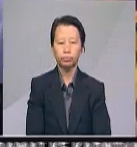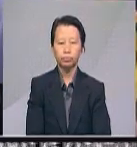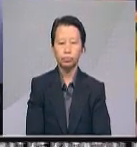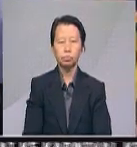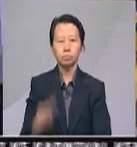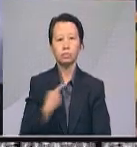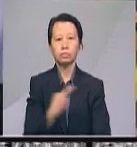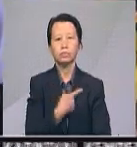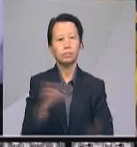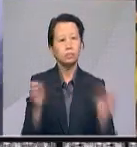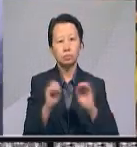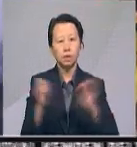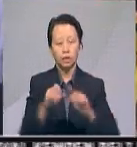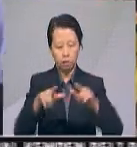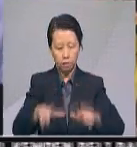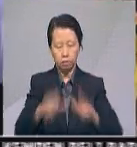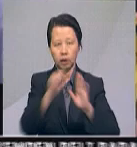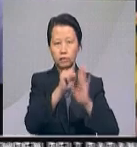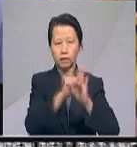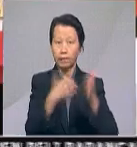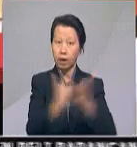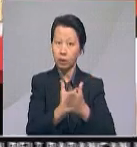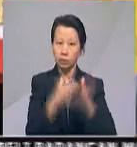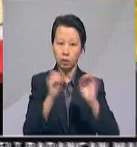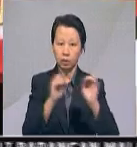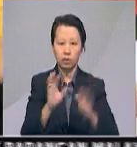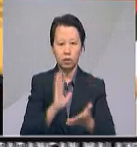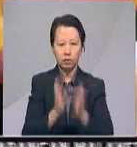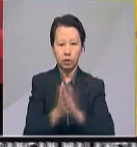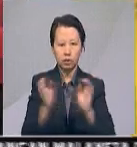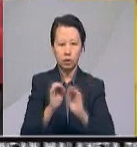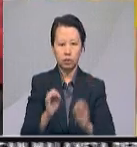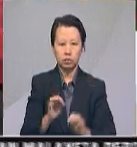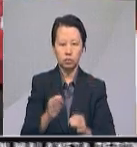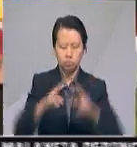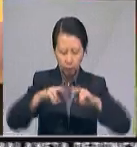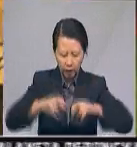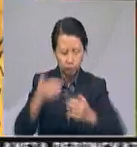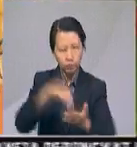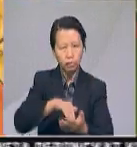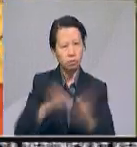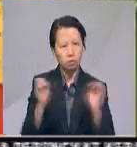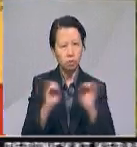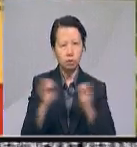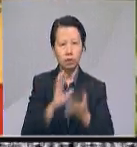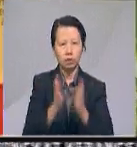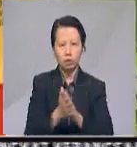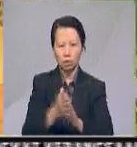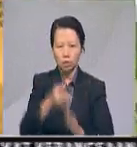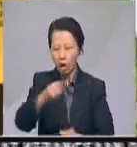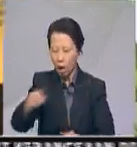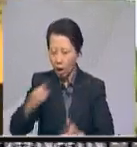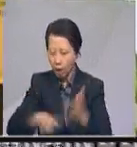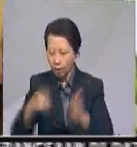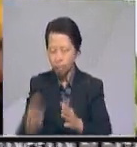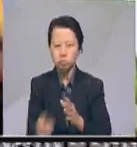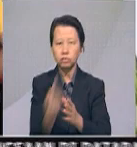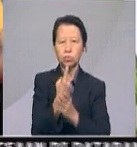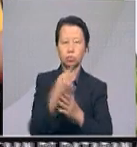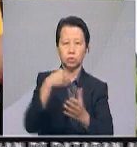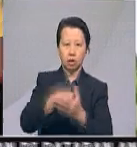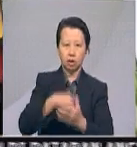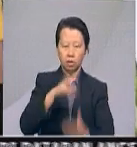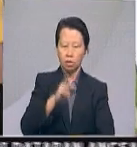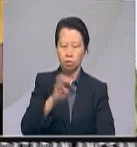Kita tak ada meletakkan syarat-syarat baru sebenarnya. Jadi tidak soal mengkaji semula. Jadi perkara-perkara yang dibangkitkan dalam memorandum